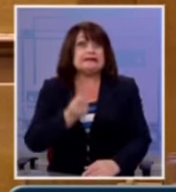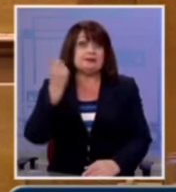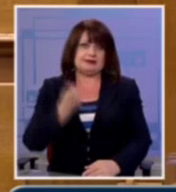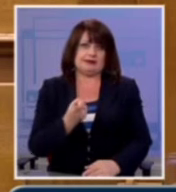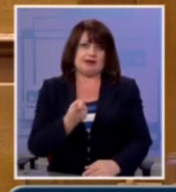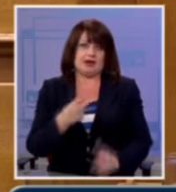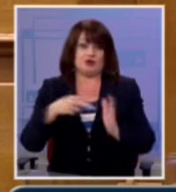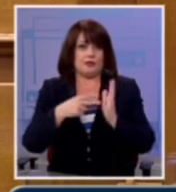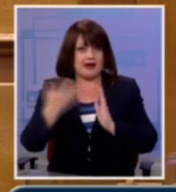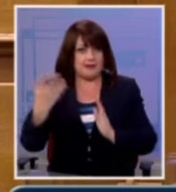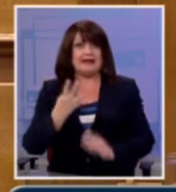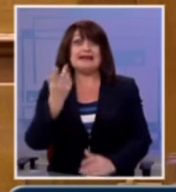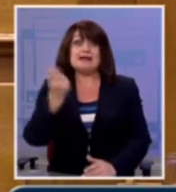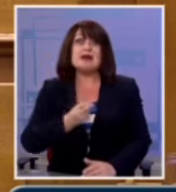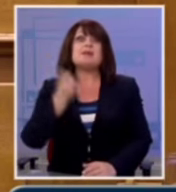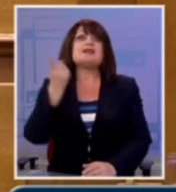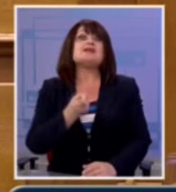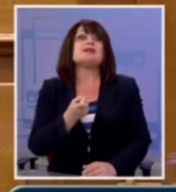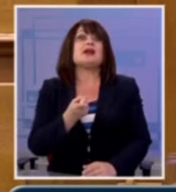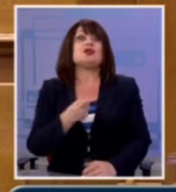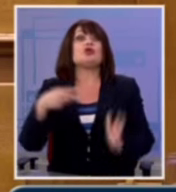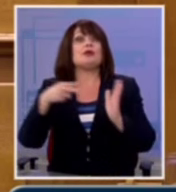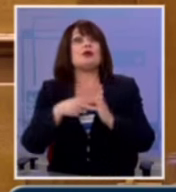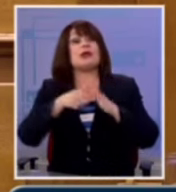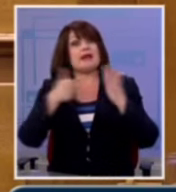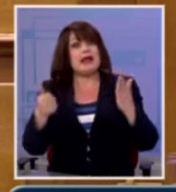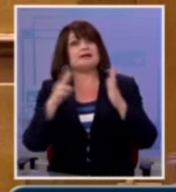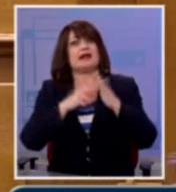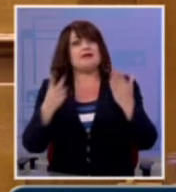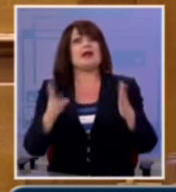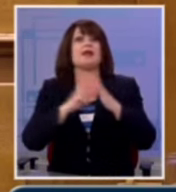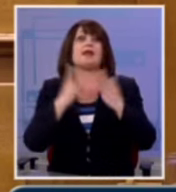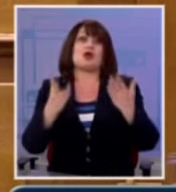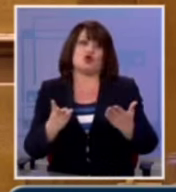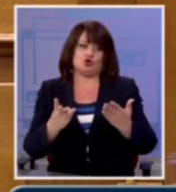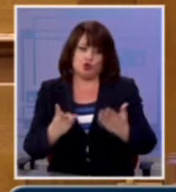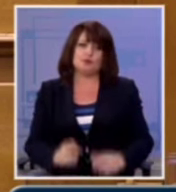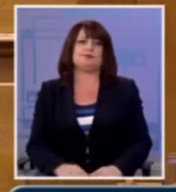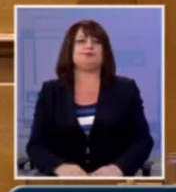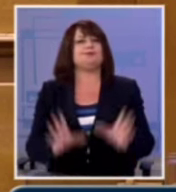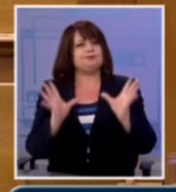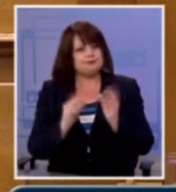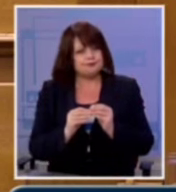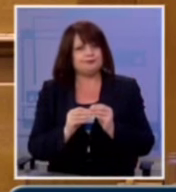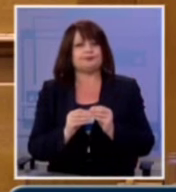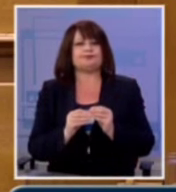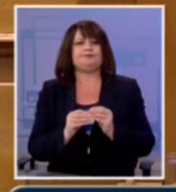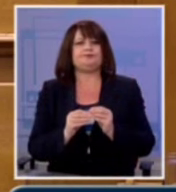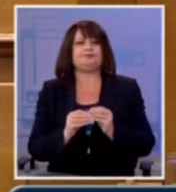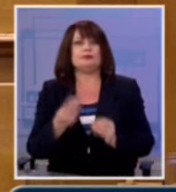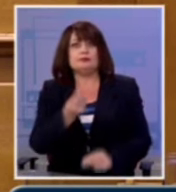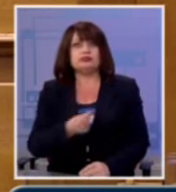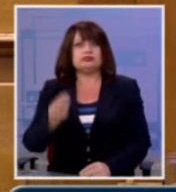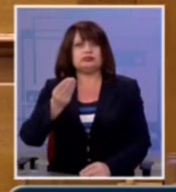3,5% το 2015 και 4,5% το 2016, το 2017 και το 2018, μαζί και με κάποιες πολύ